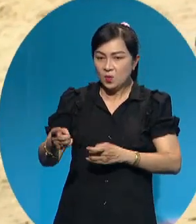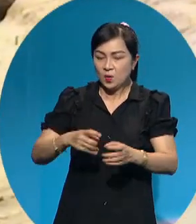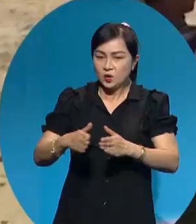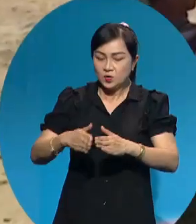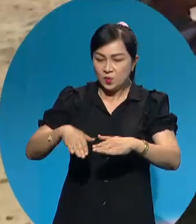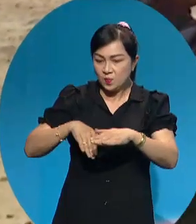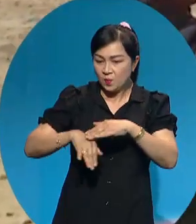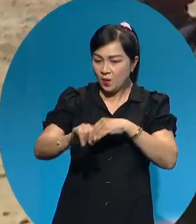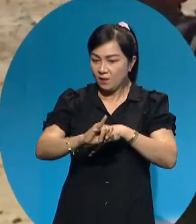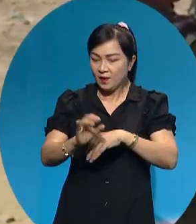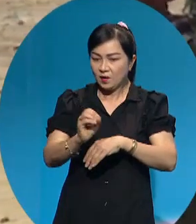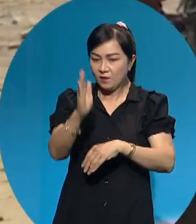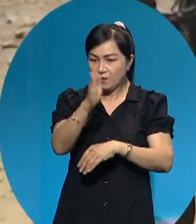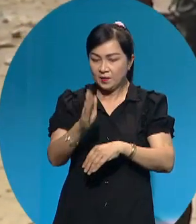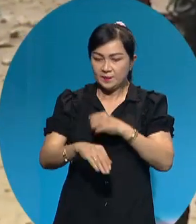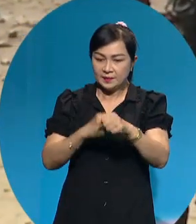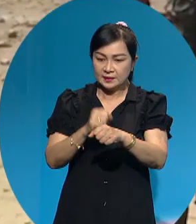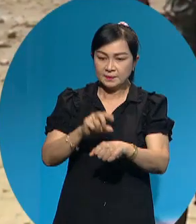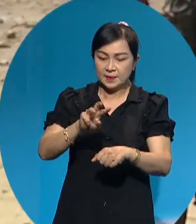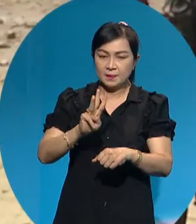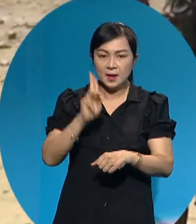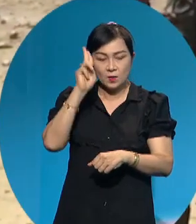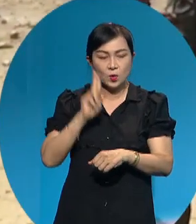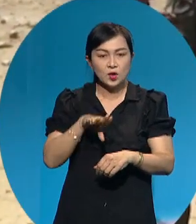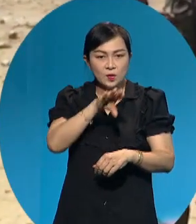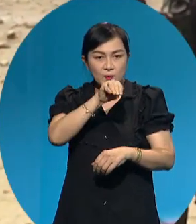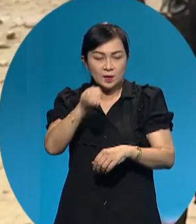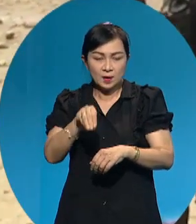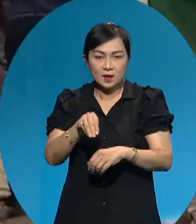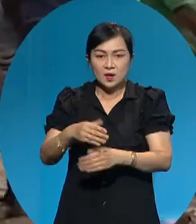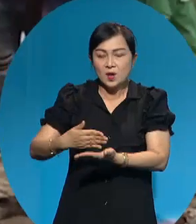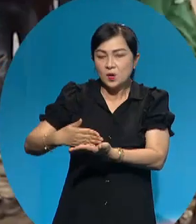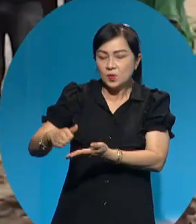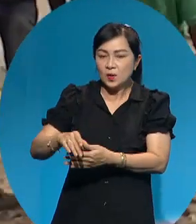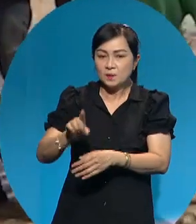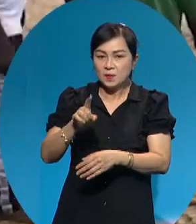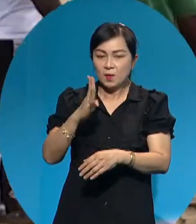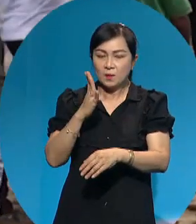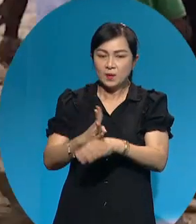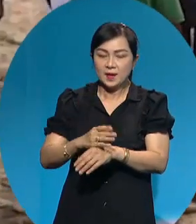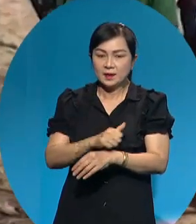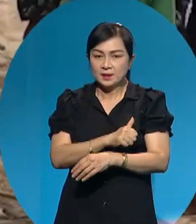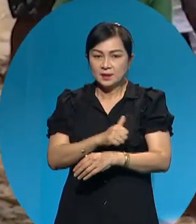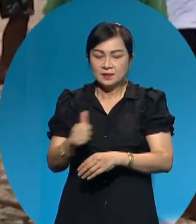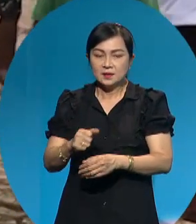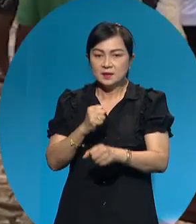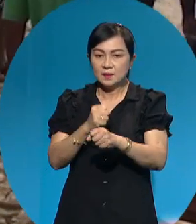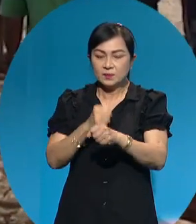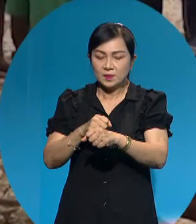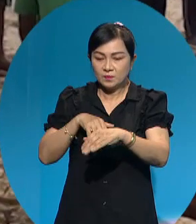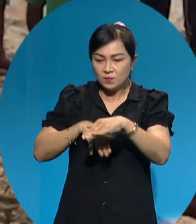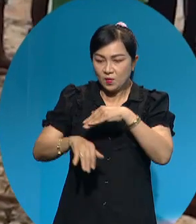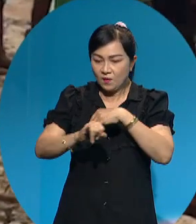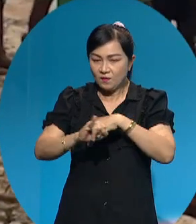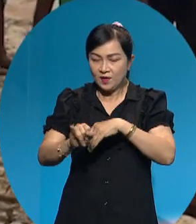mỏ vàng trái phép năm 2023 quân đội Venezuela đã trục xuất khoảng 14.000 thở mỏ làm việc trong các mỏ